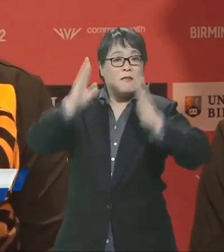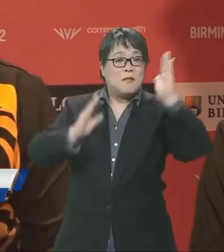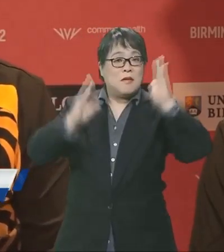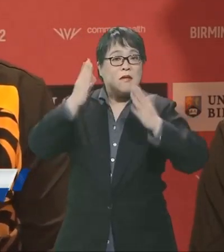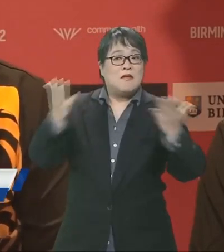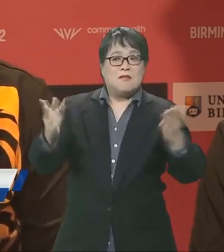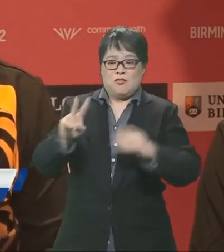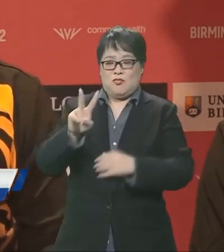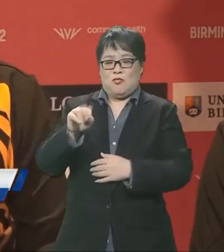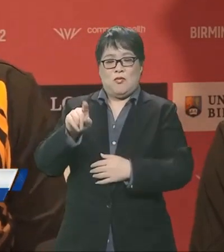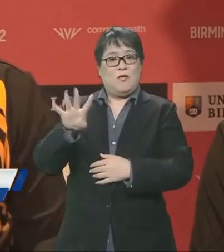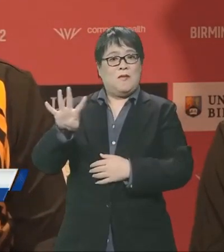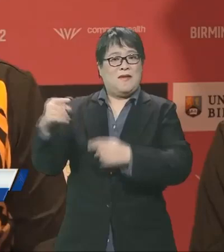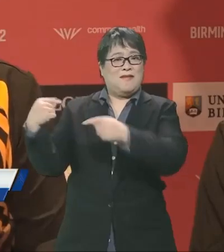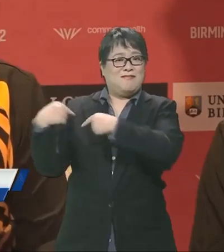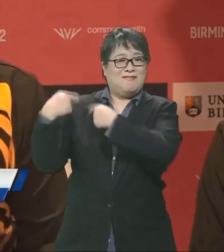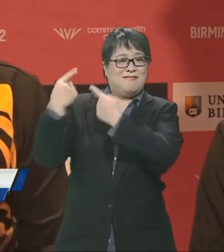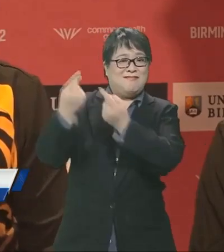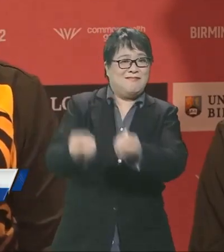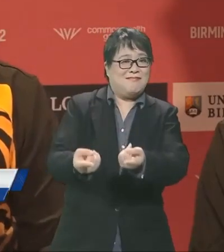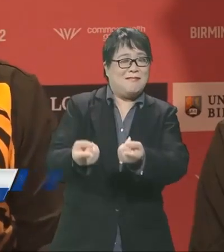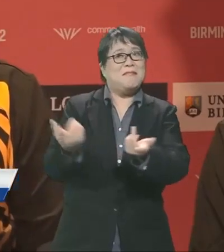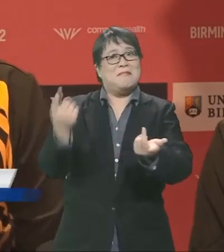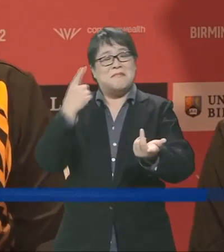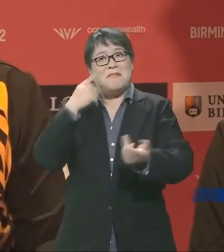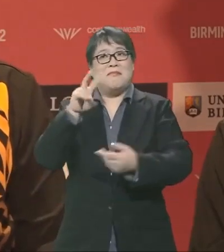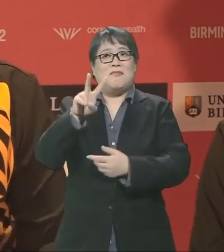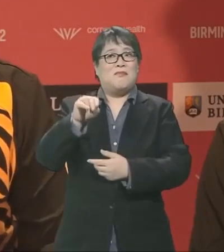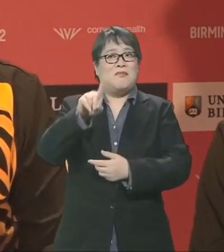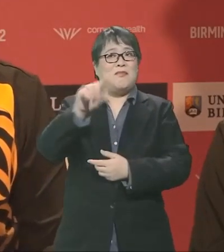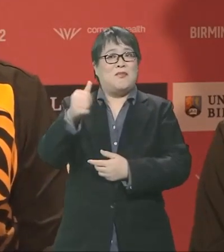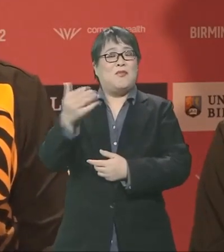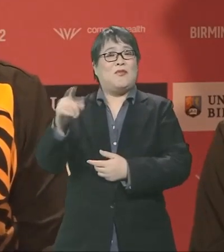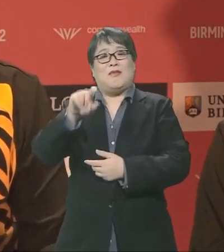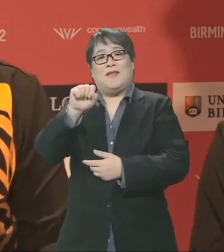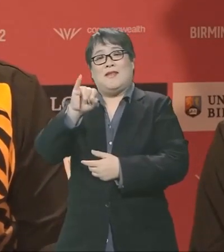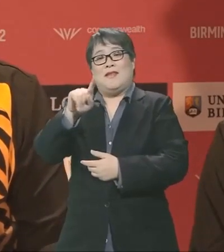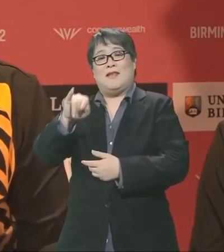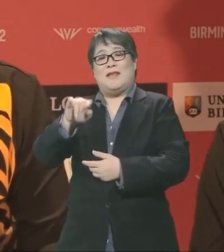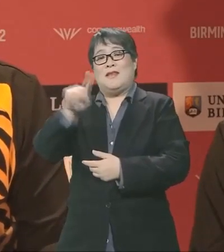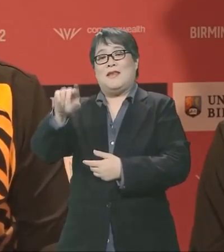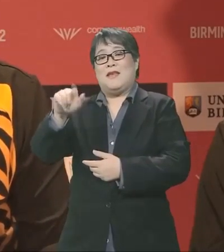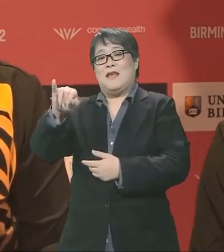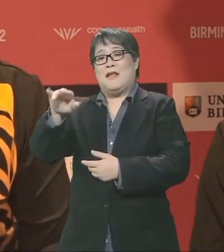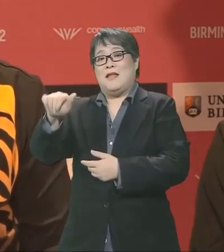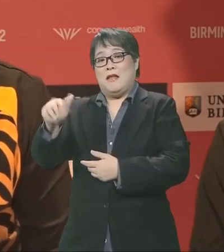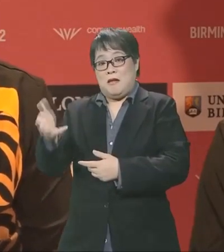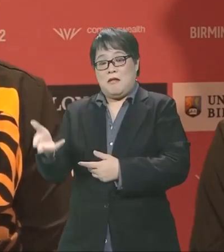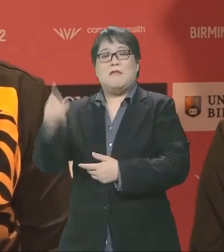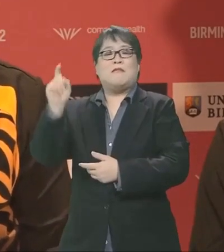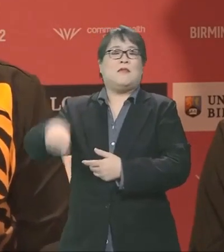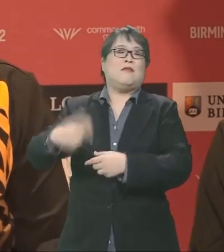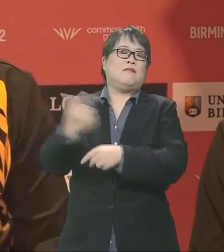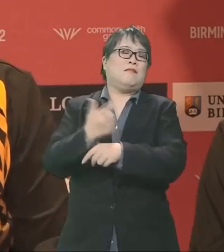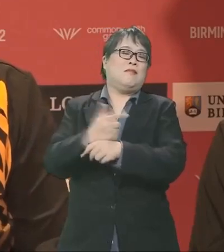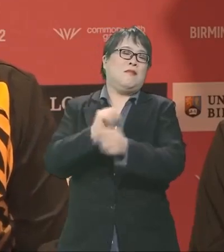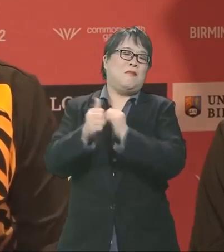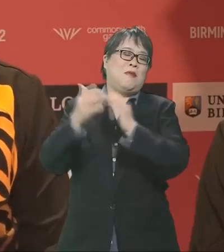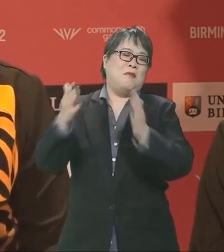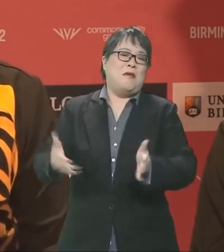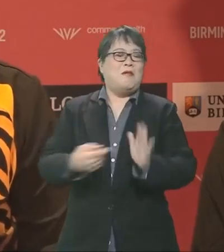sejak 2014 lagi ataupun 2010 bagi Siti Zalina. Jadi mungkin kita perlu mencari muka-muka baru